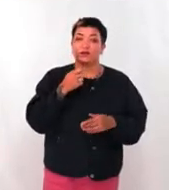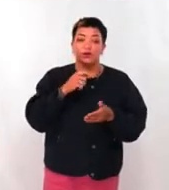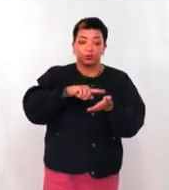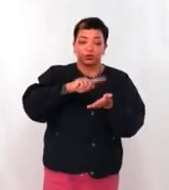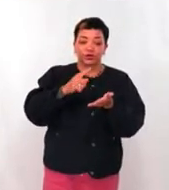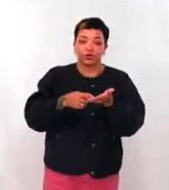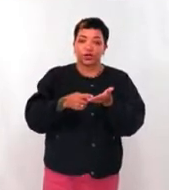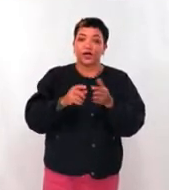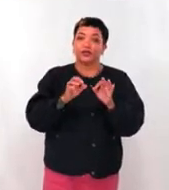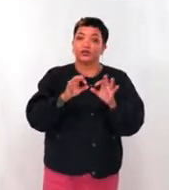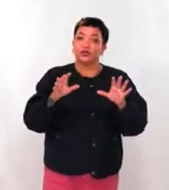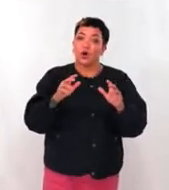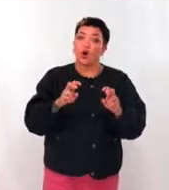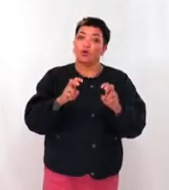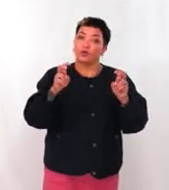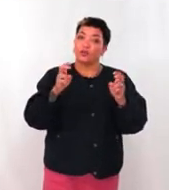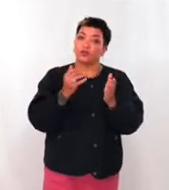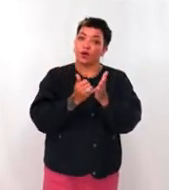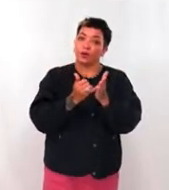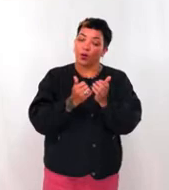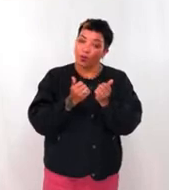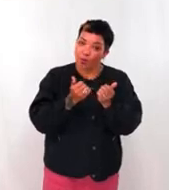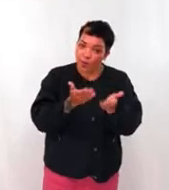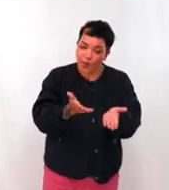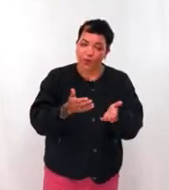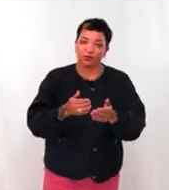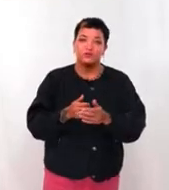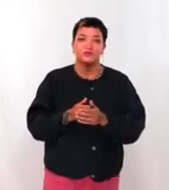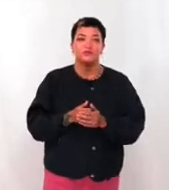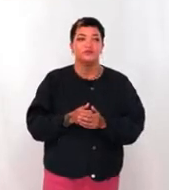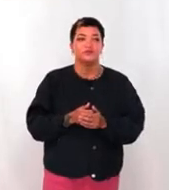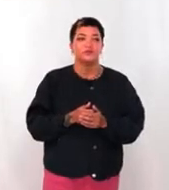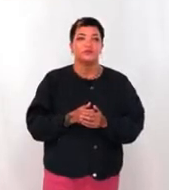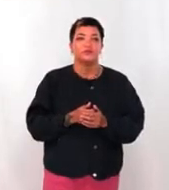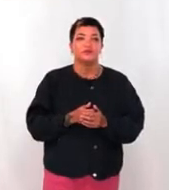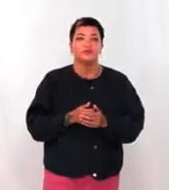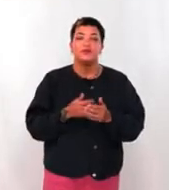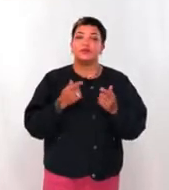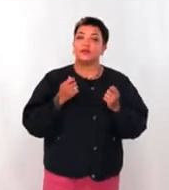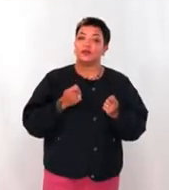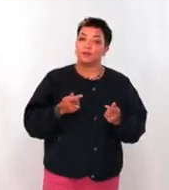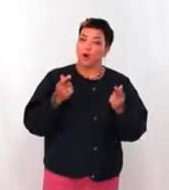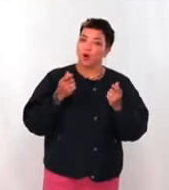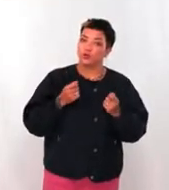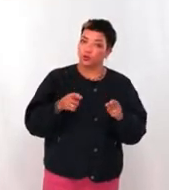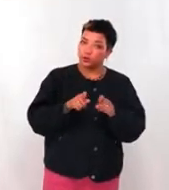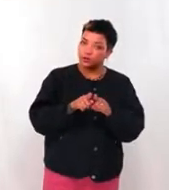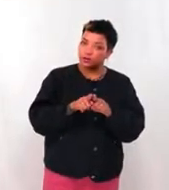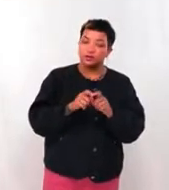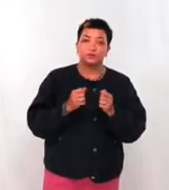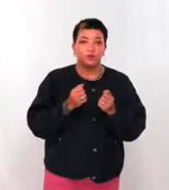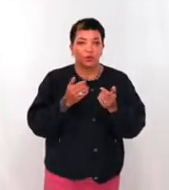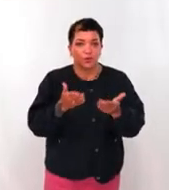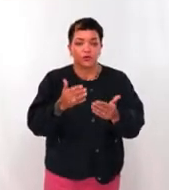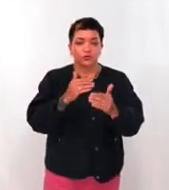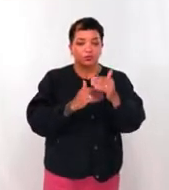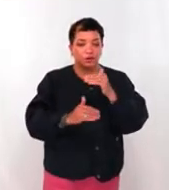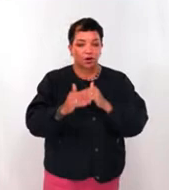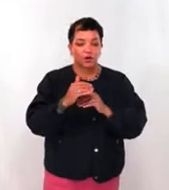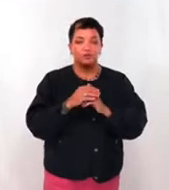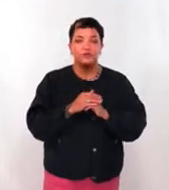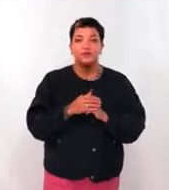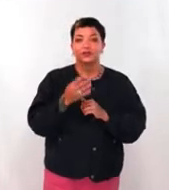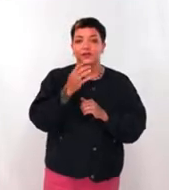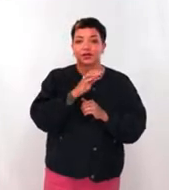sans augmentation des impôts, et des dépenses, là où, comme je le dis, nous avions projeté